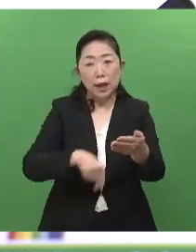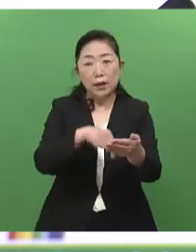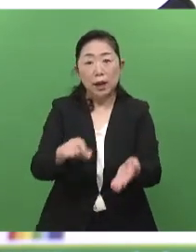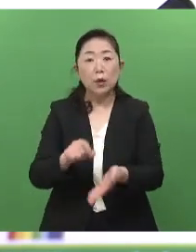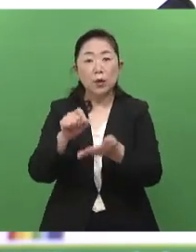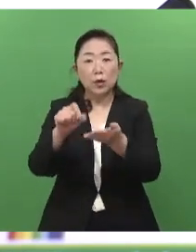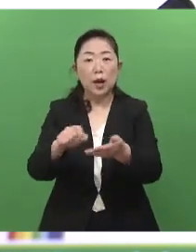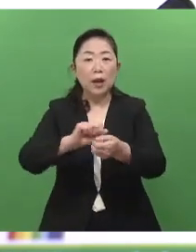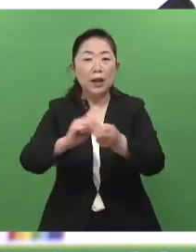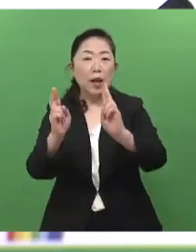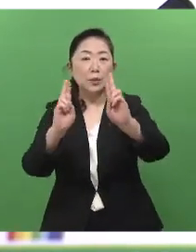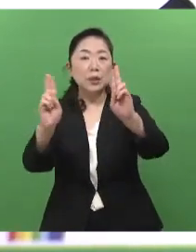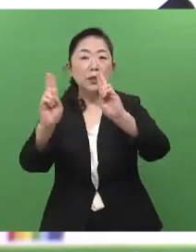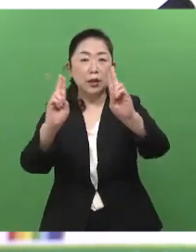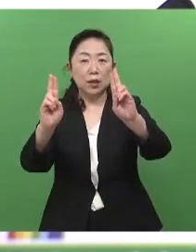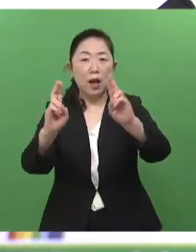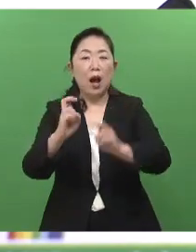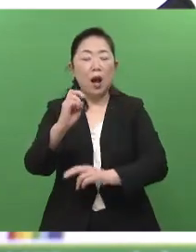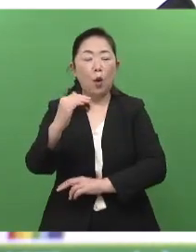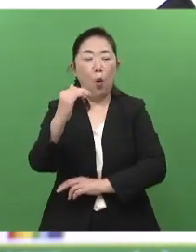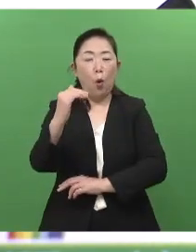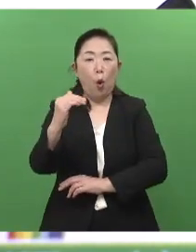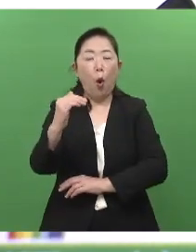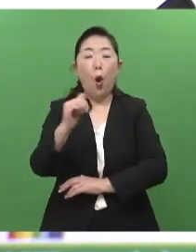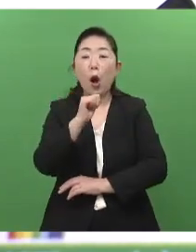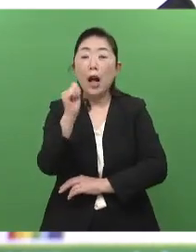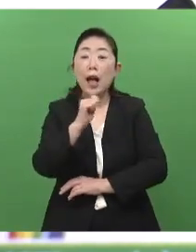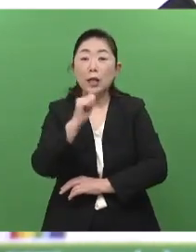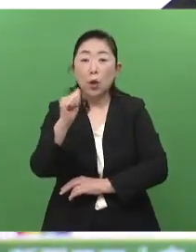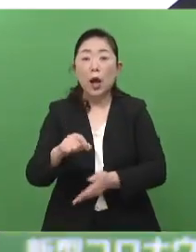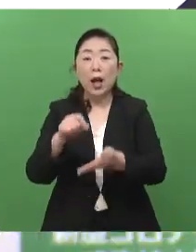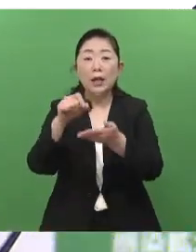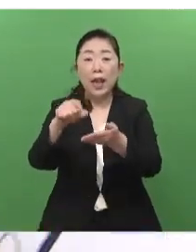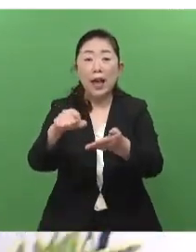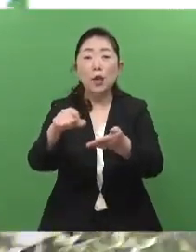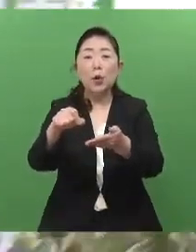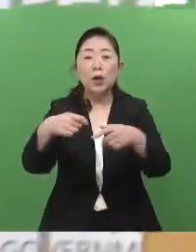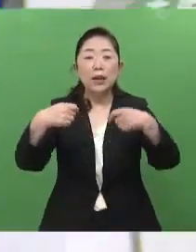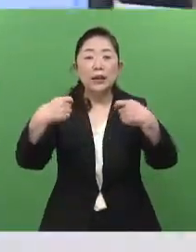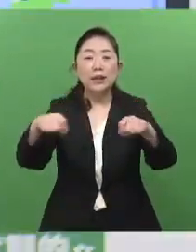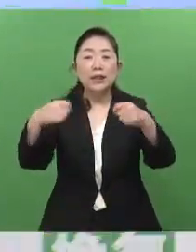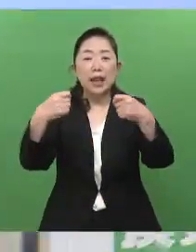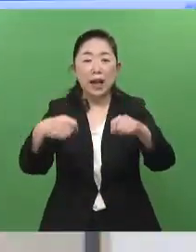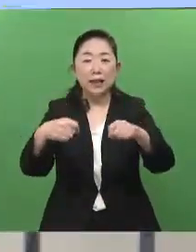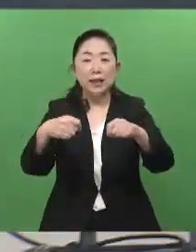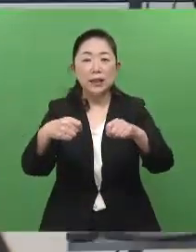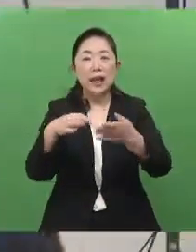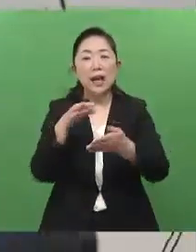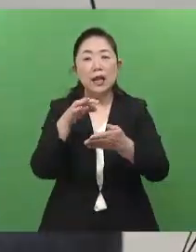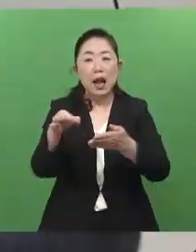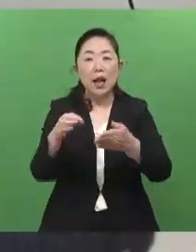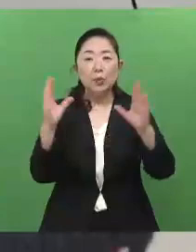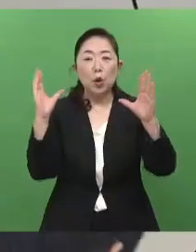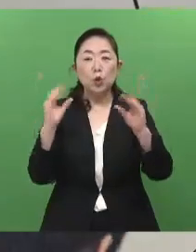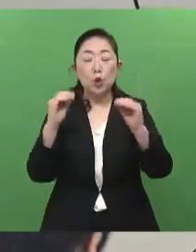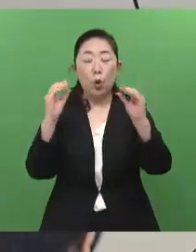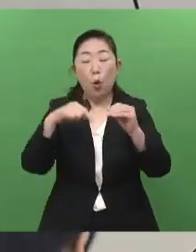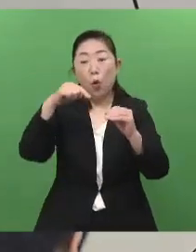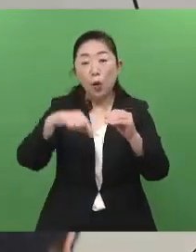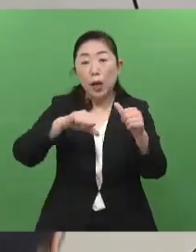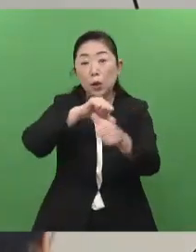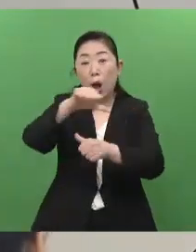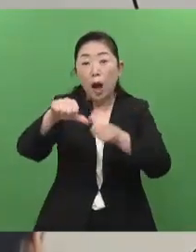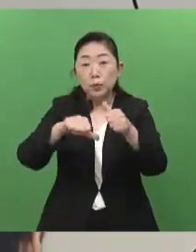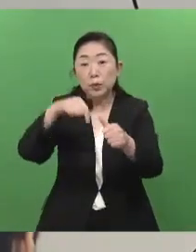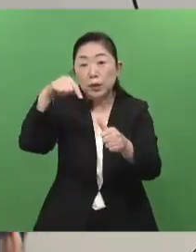と、株式会社ロコガイドが提供するチラシ買い物情報サービスのアプリから、都